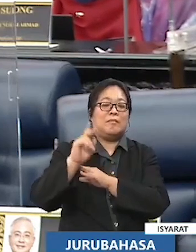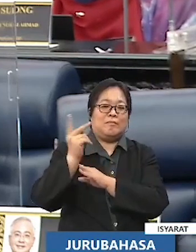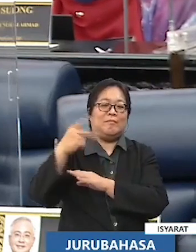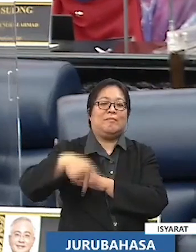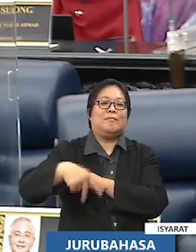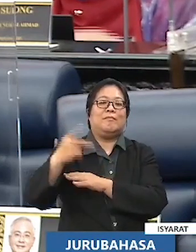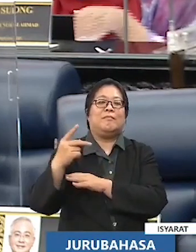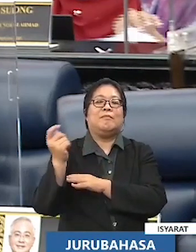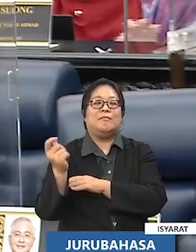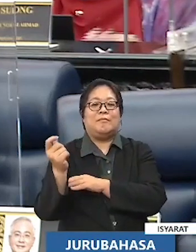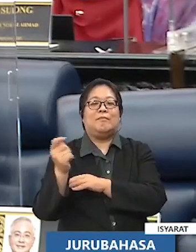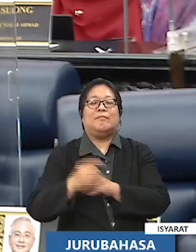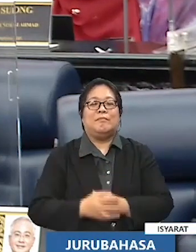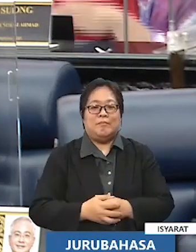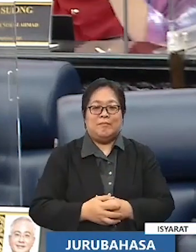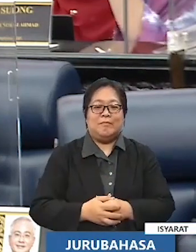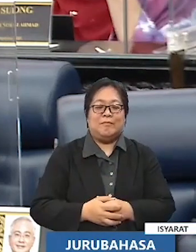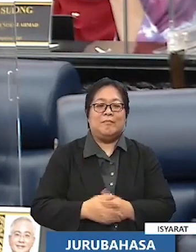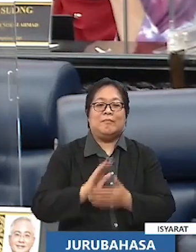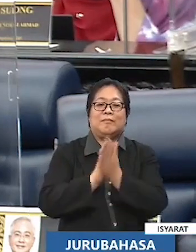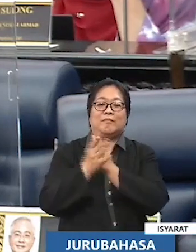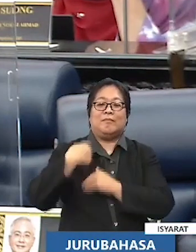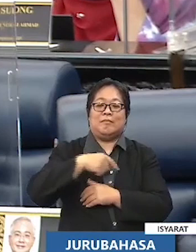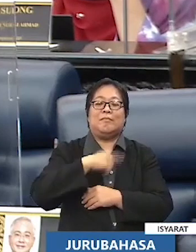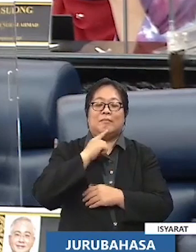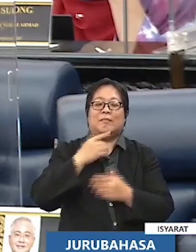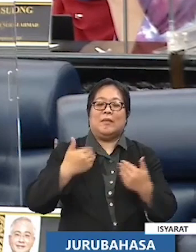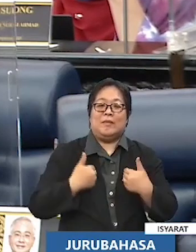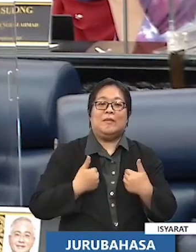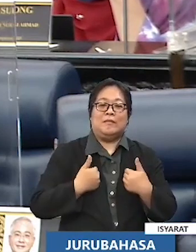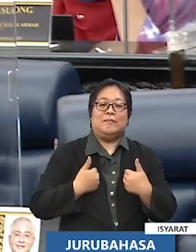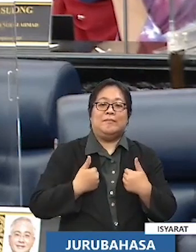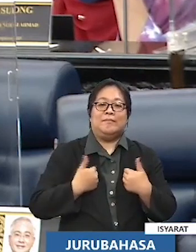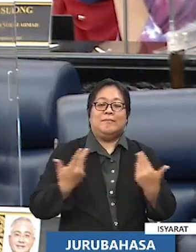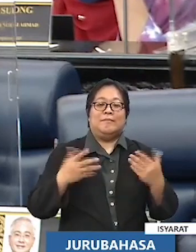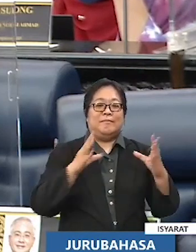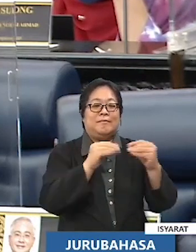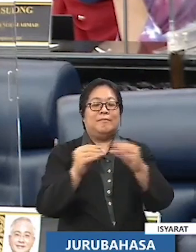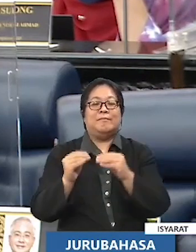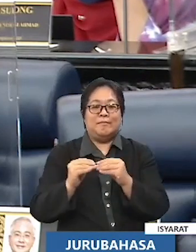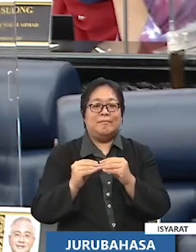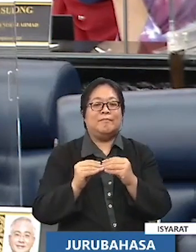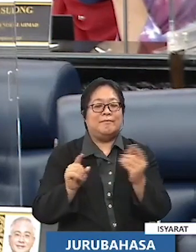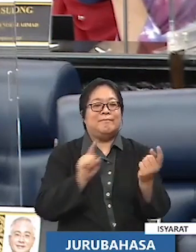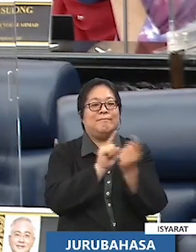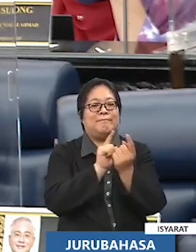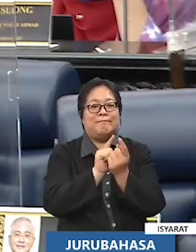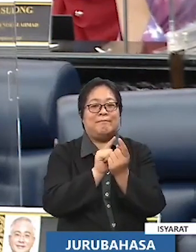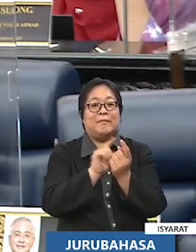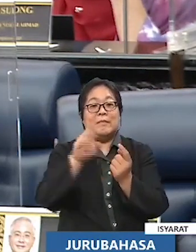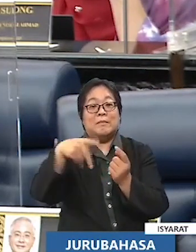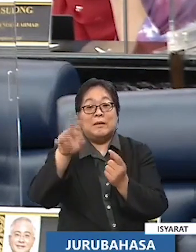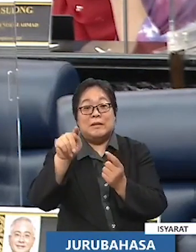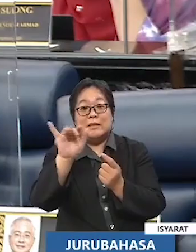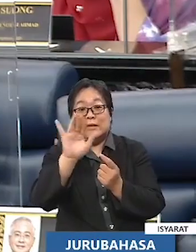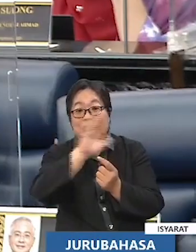bilang porsekem Diana Perumahan maka kita 20 bagai masyarakat Sampai berjumpa dengan juga bibit